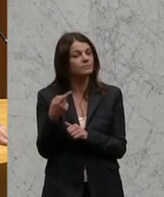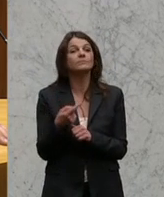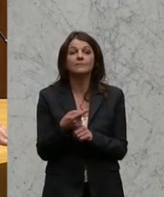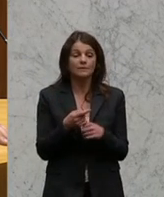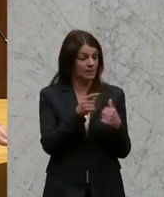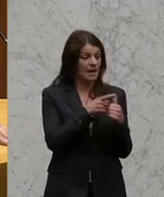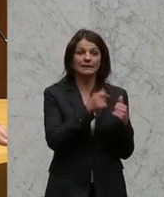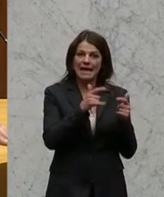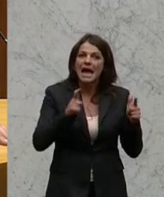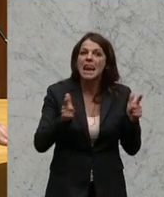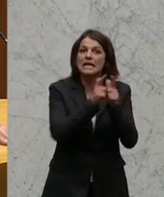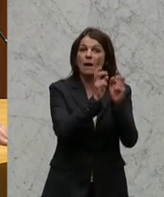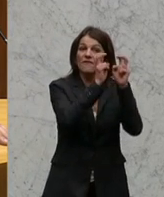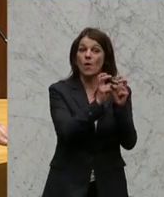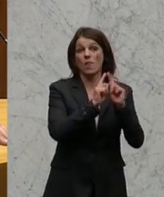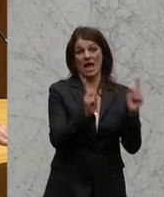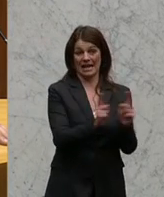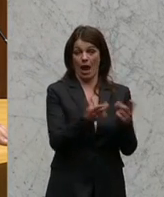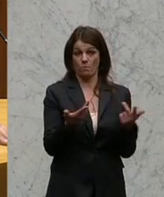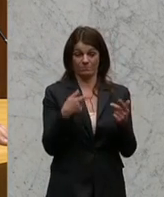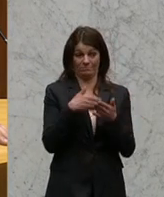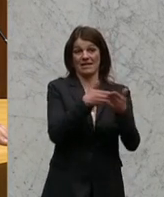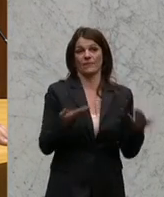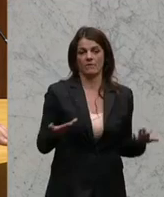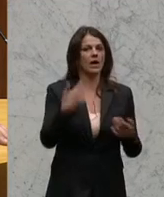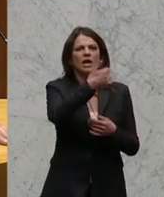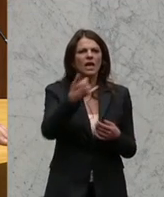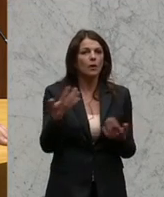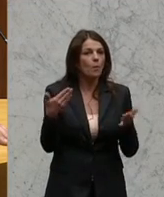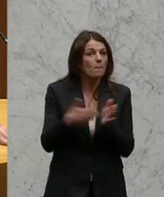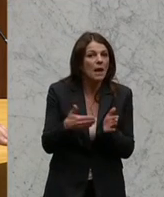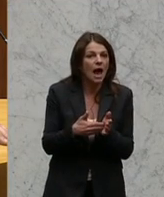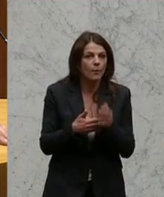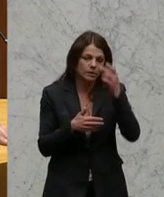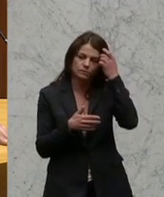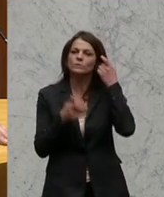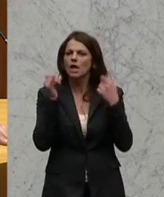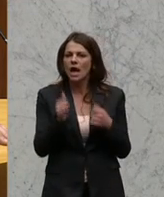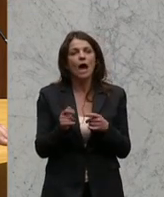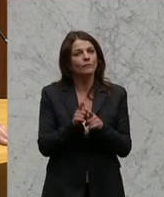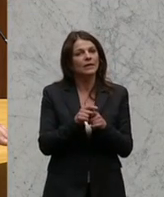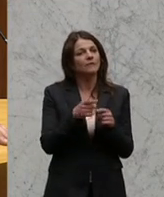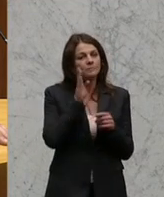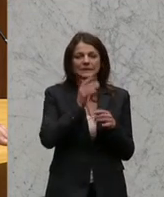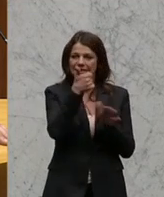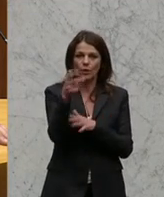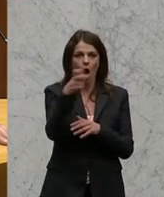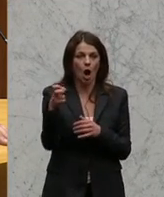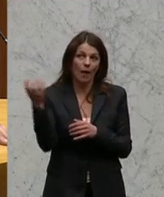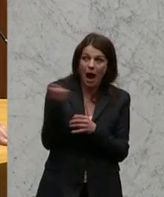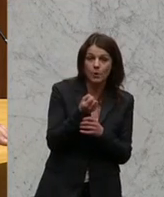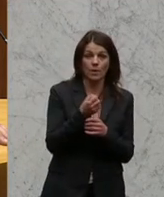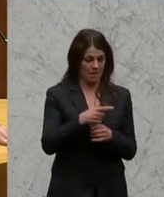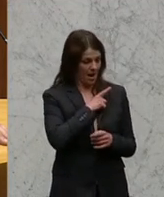leistbaren Wohnraum. Denn jeder, der braucht, kann hier jetzt 600 Euro abholen, um seinen